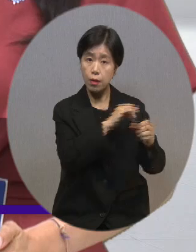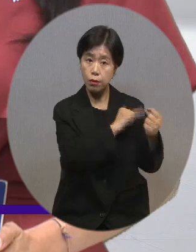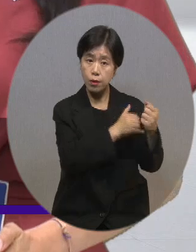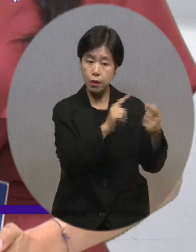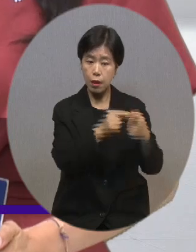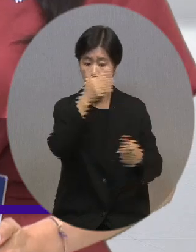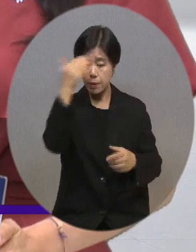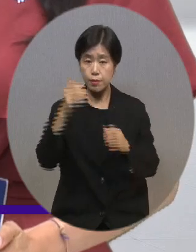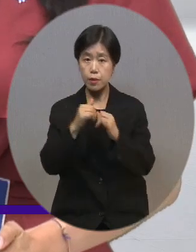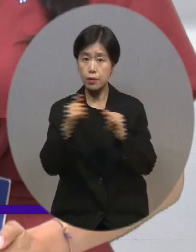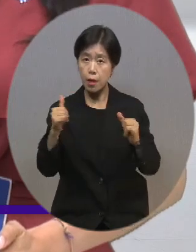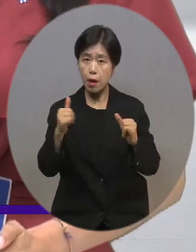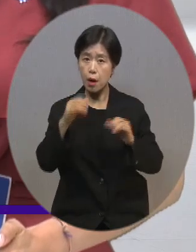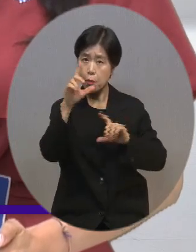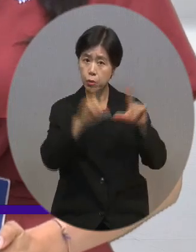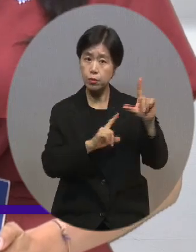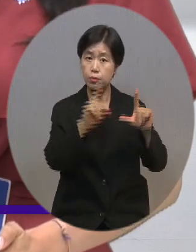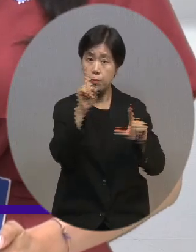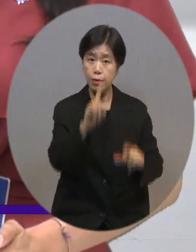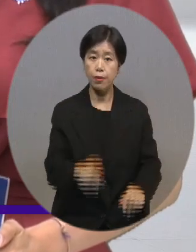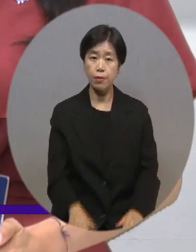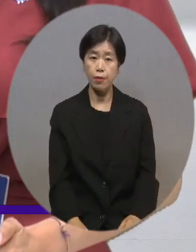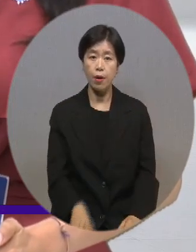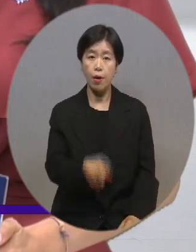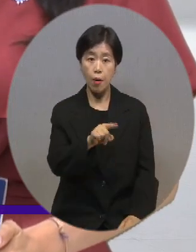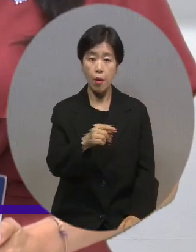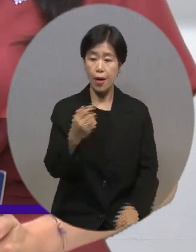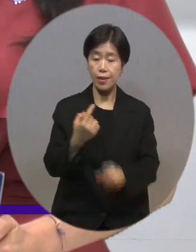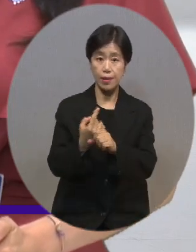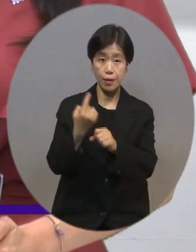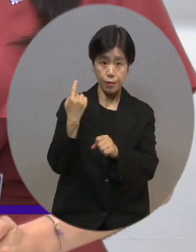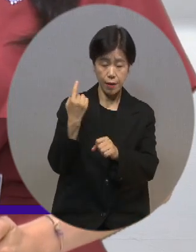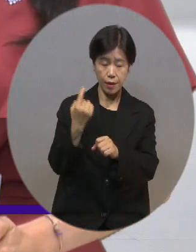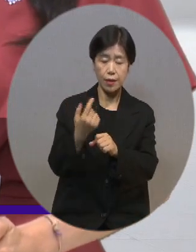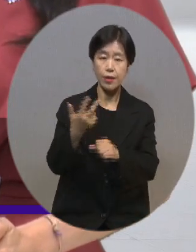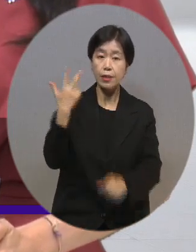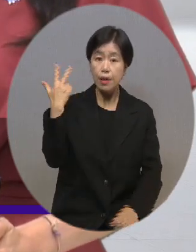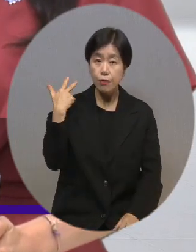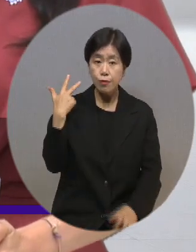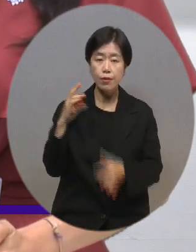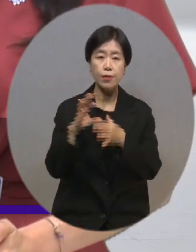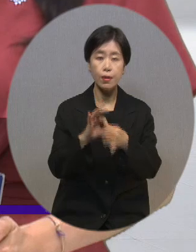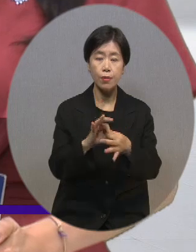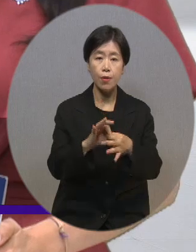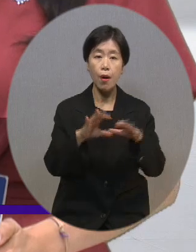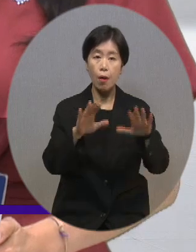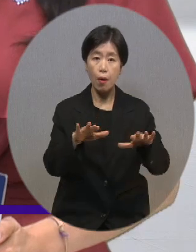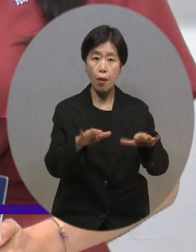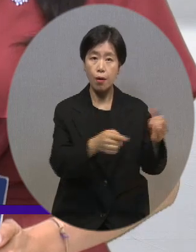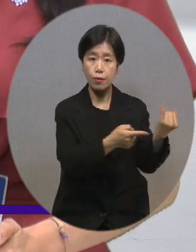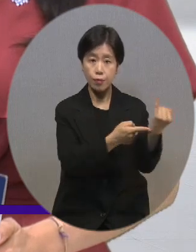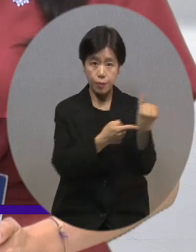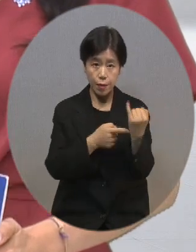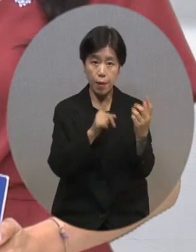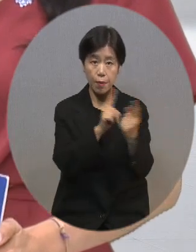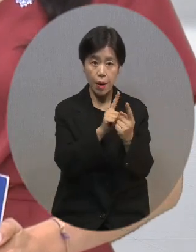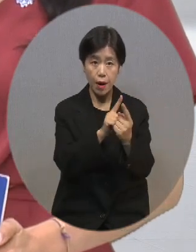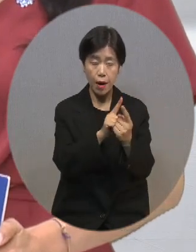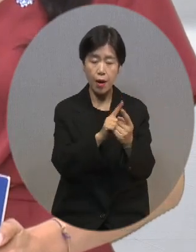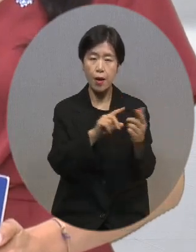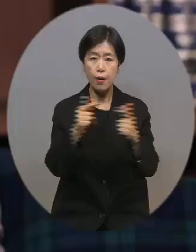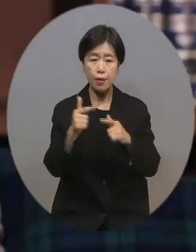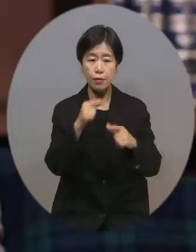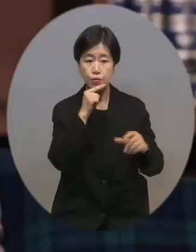어떨까요? 지난주에 이어 북한인권정보센터 송한나 센터장과 함께 국내외의 북한 인권 실태를